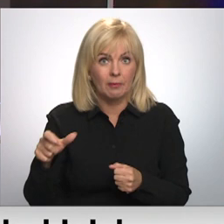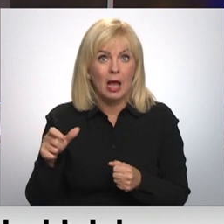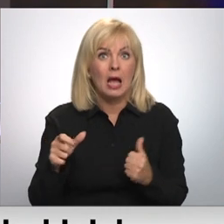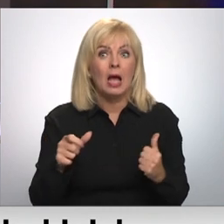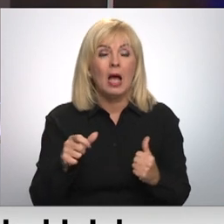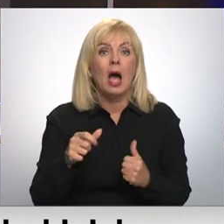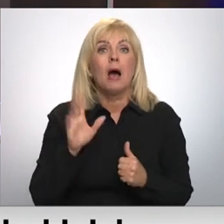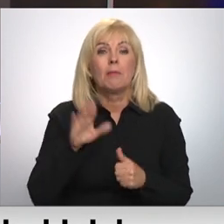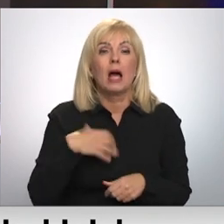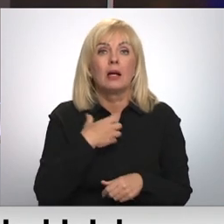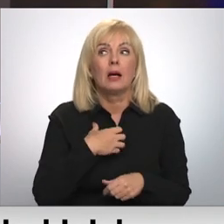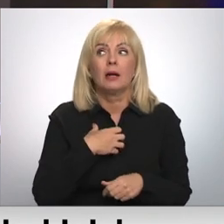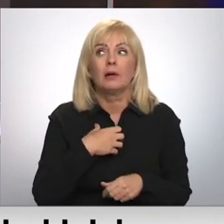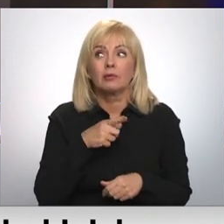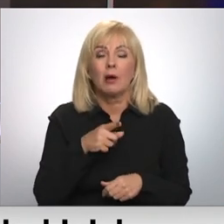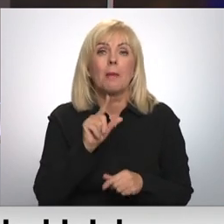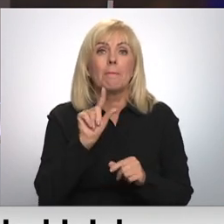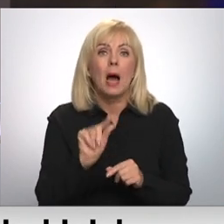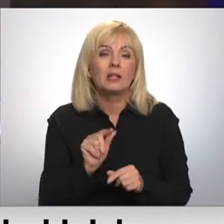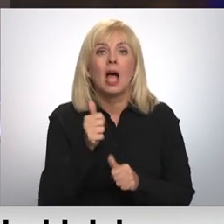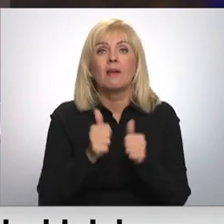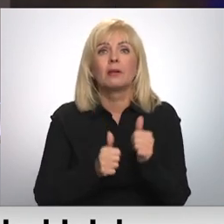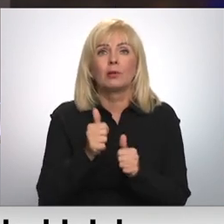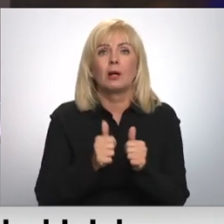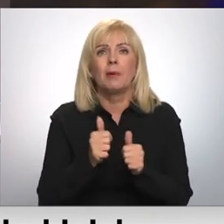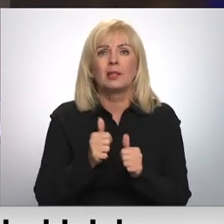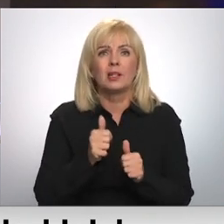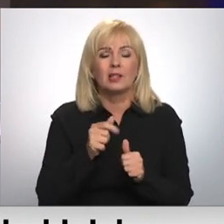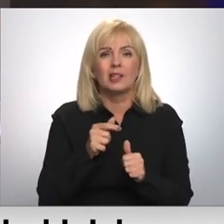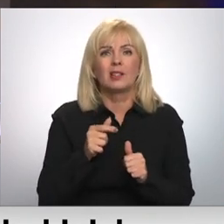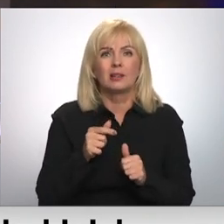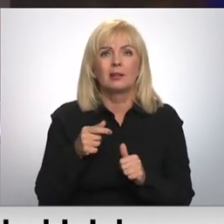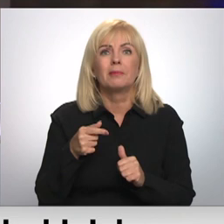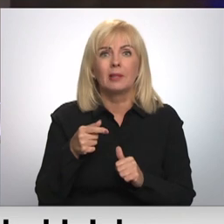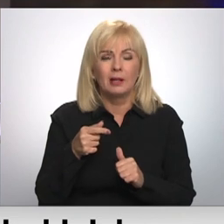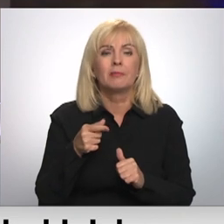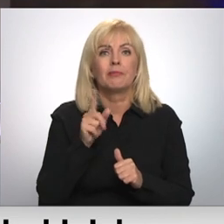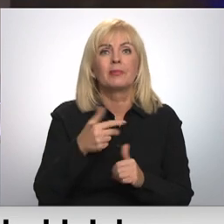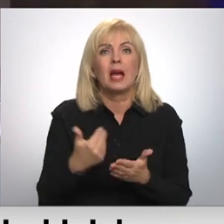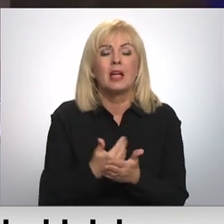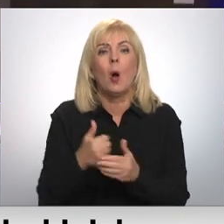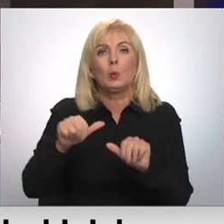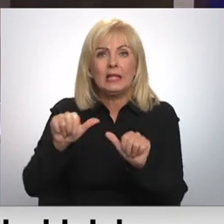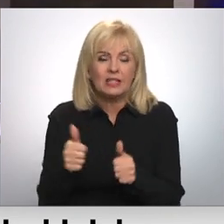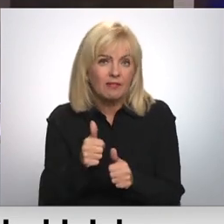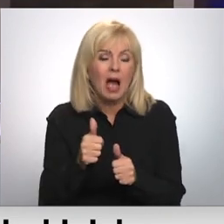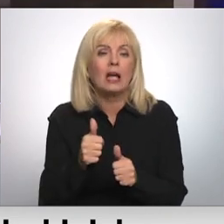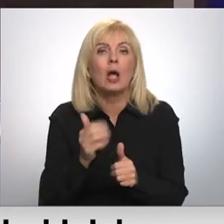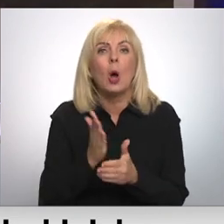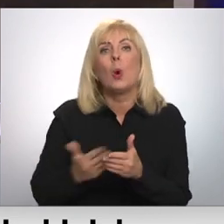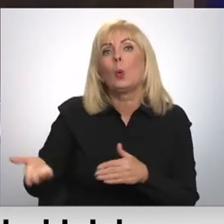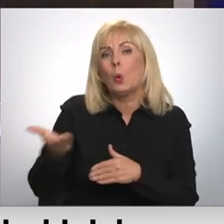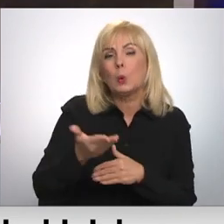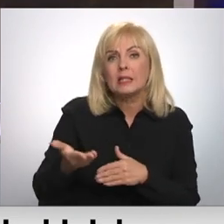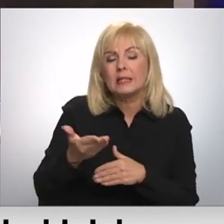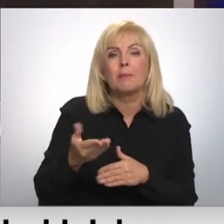atrast gan nepieciešamo prasmju, gan maz konkurētspējīgā atalgojuma dēļ. Blakus esošajā jaunizveidotajā Dienvidkurzemes novadā